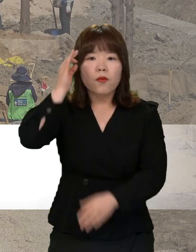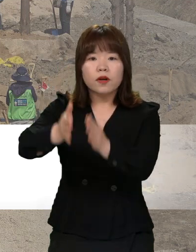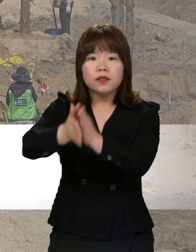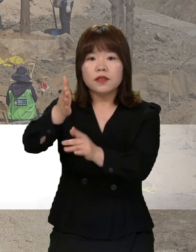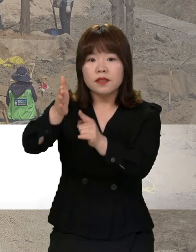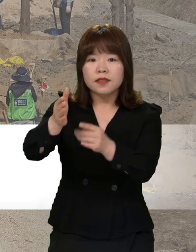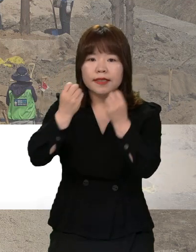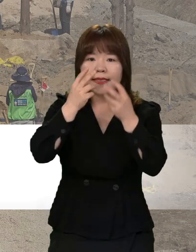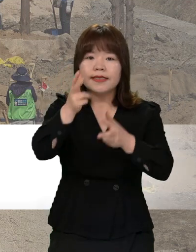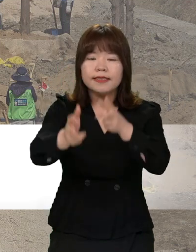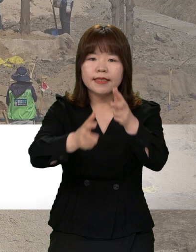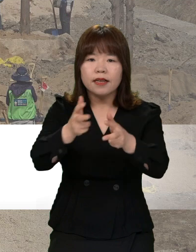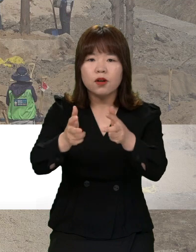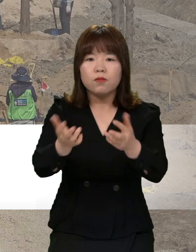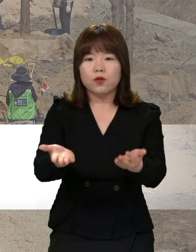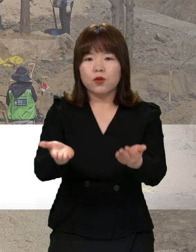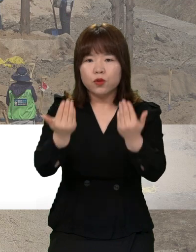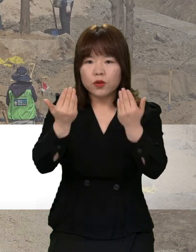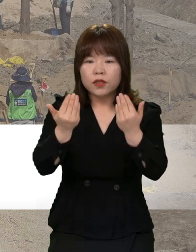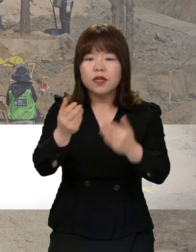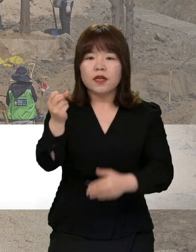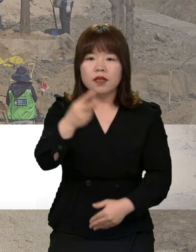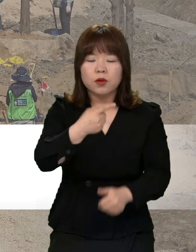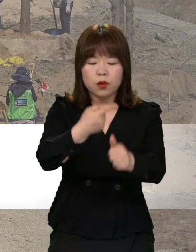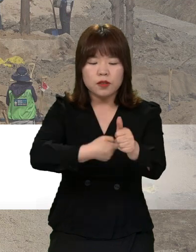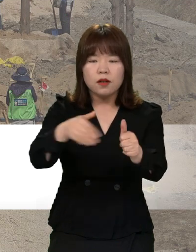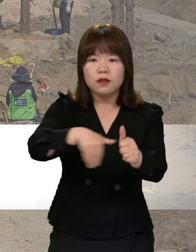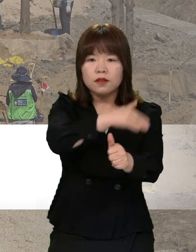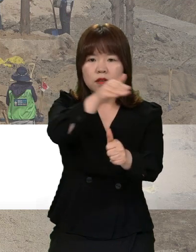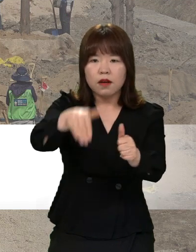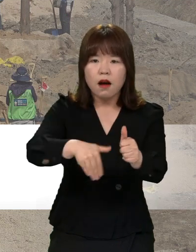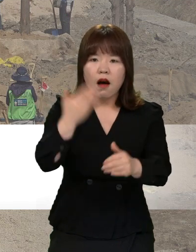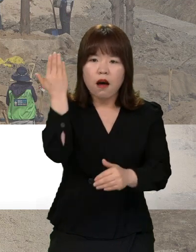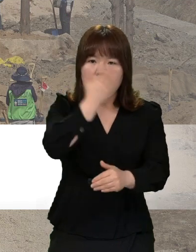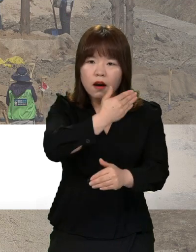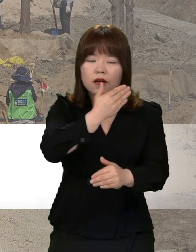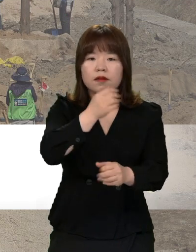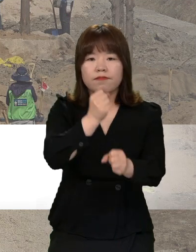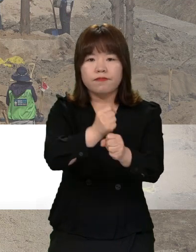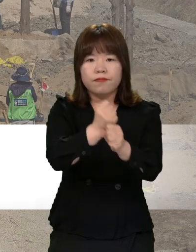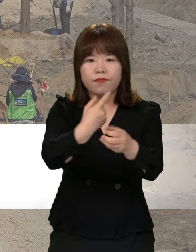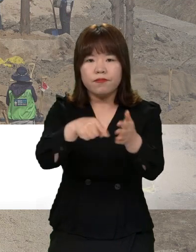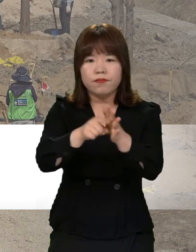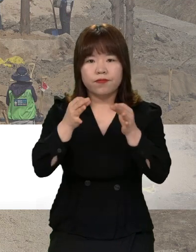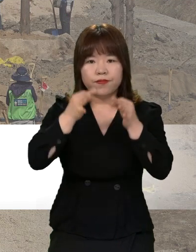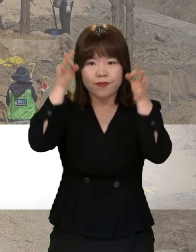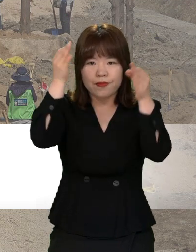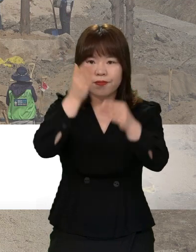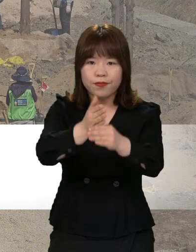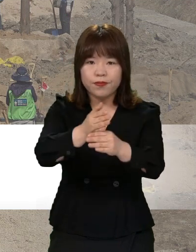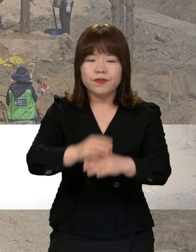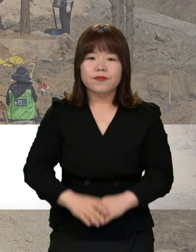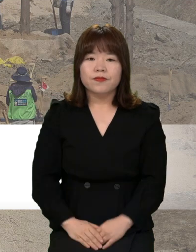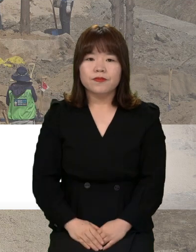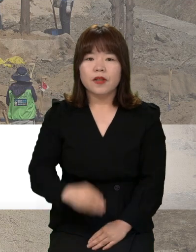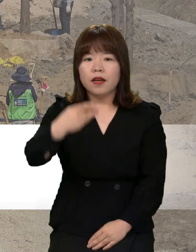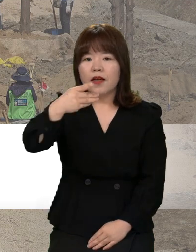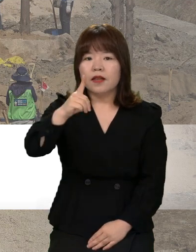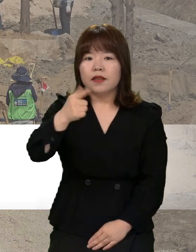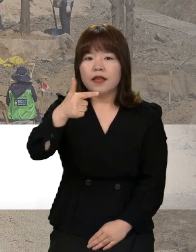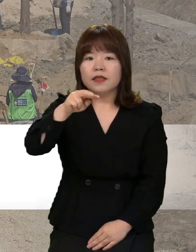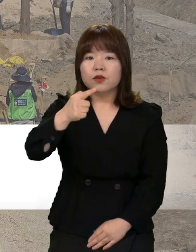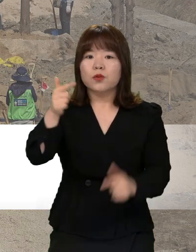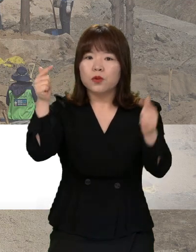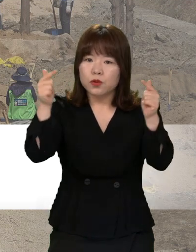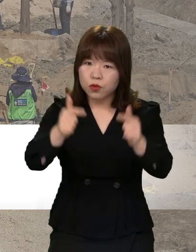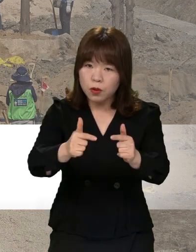않습니다. 이에 포항시는 신성장 산업 유치와 함께 자연 친화적 정주 환경 조성에도 꾸준히 힘쓰고 있는데요.